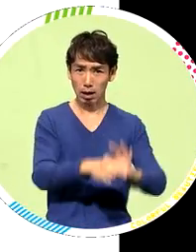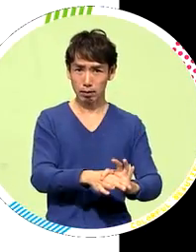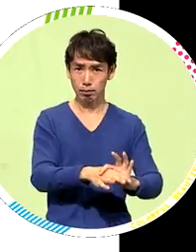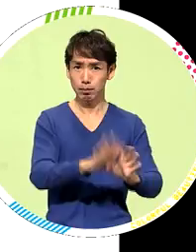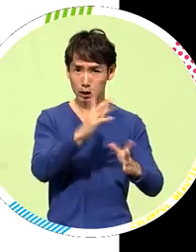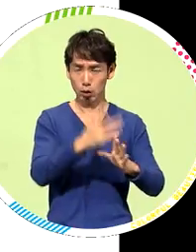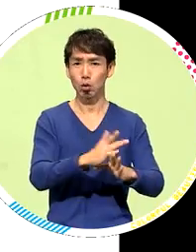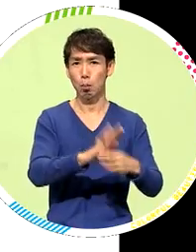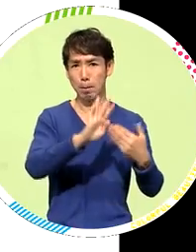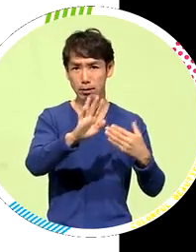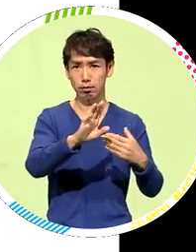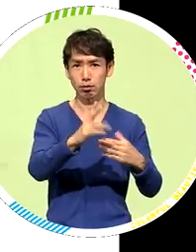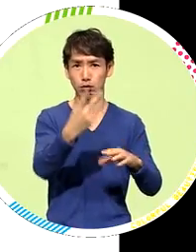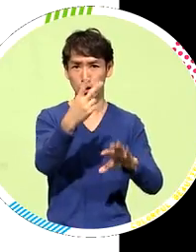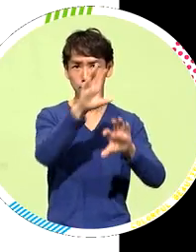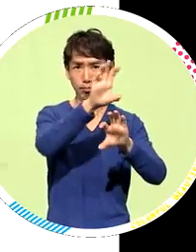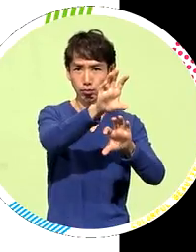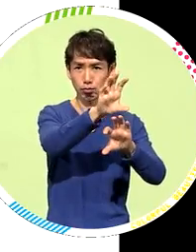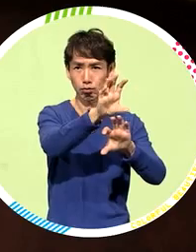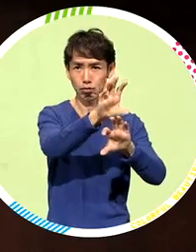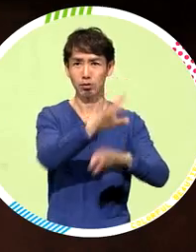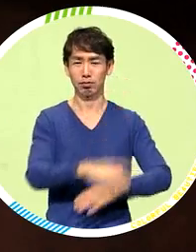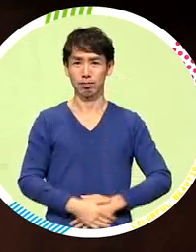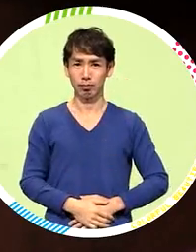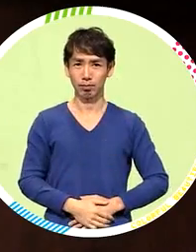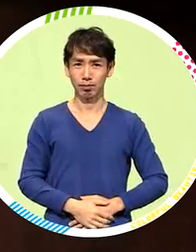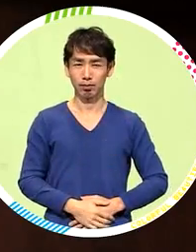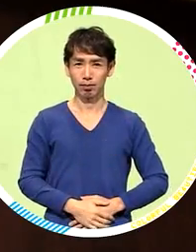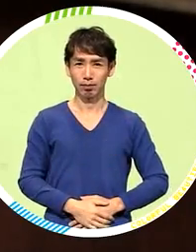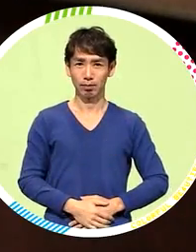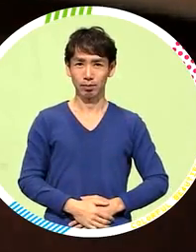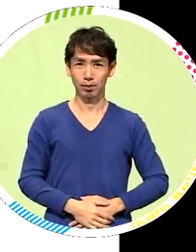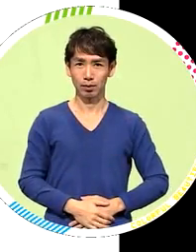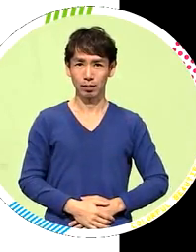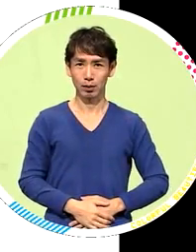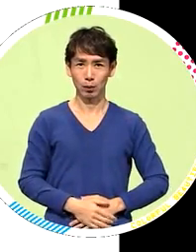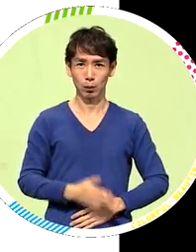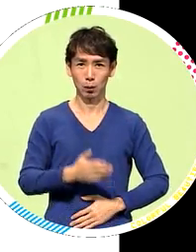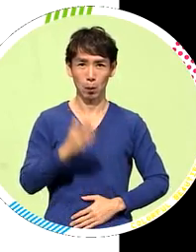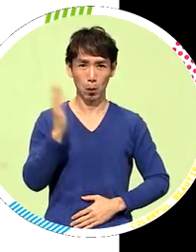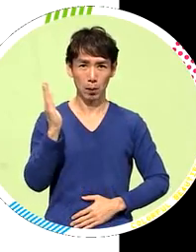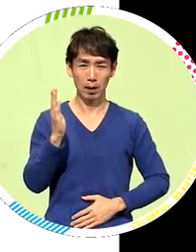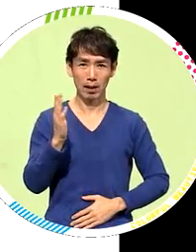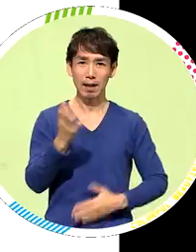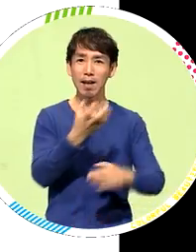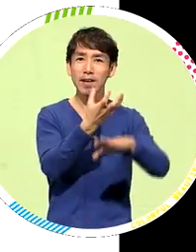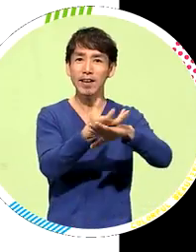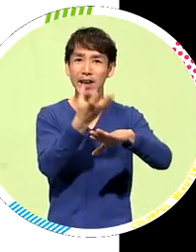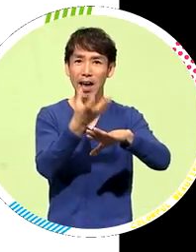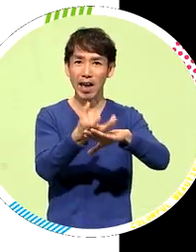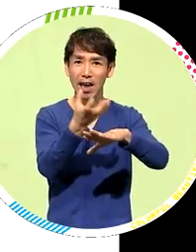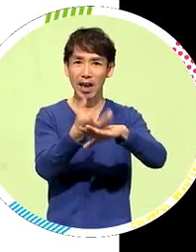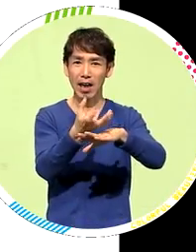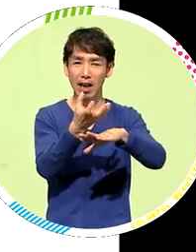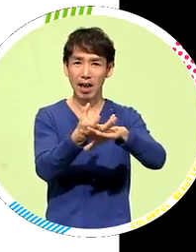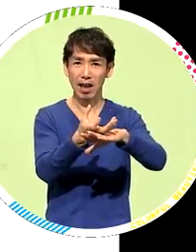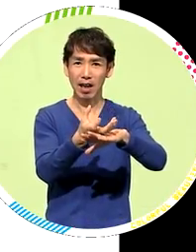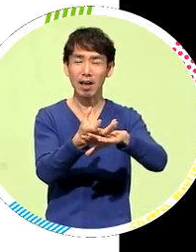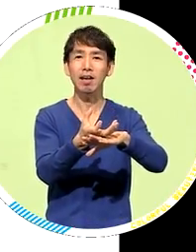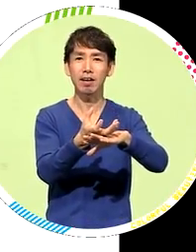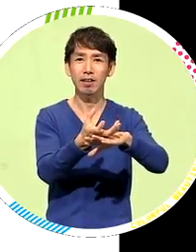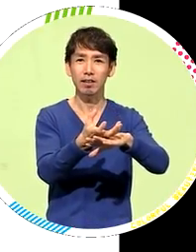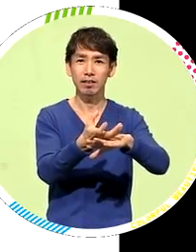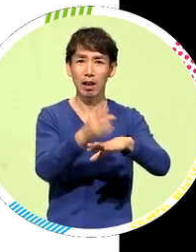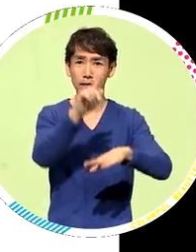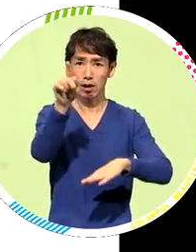別の子がここが一時ですこんな風にあって気という子ですなんでここに